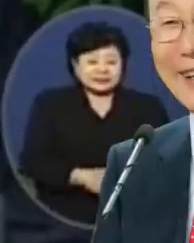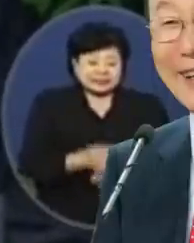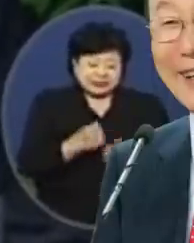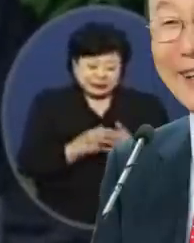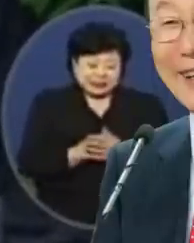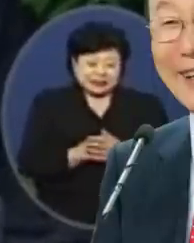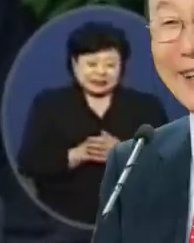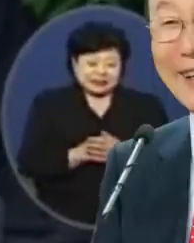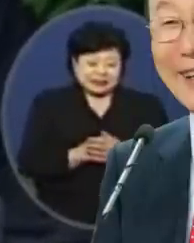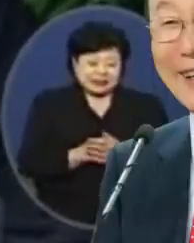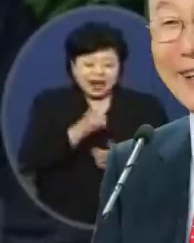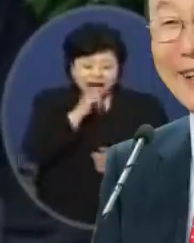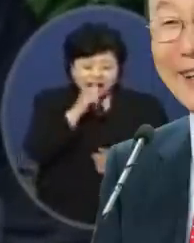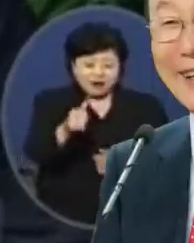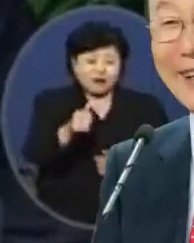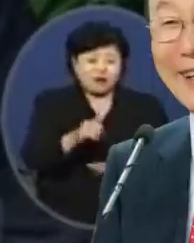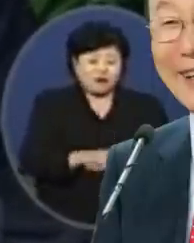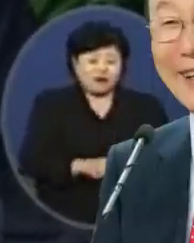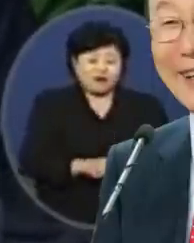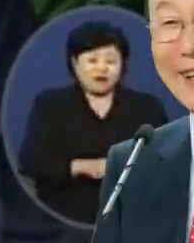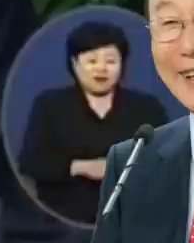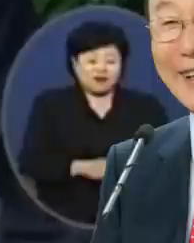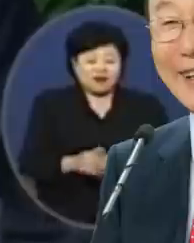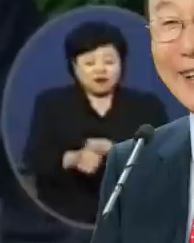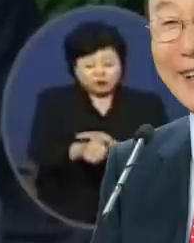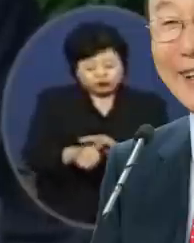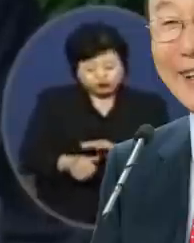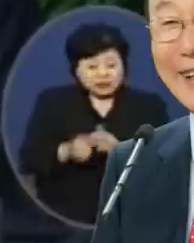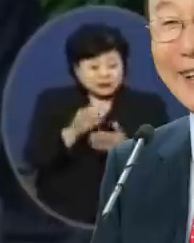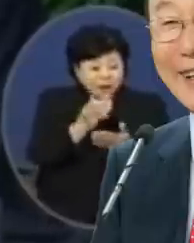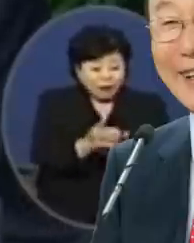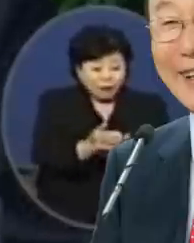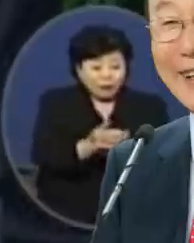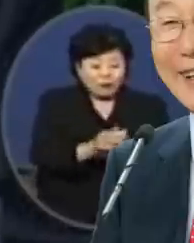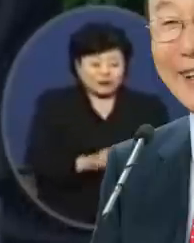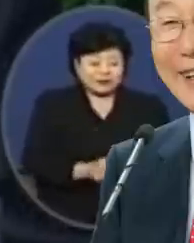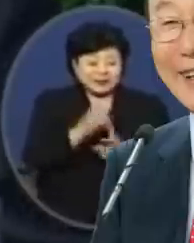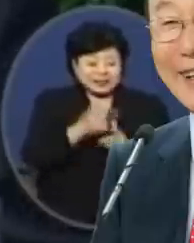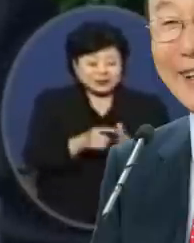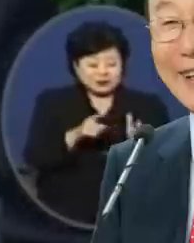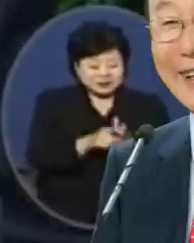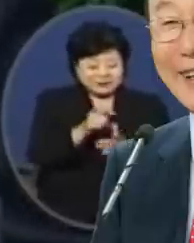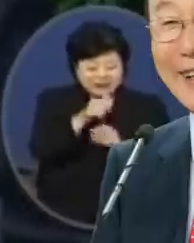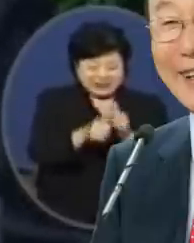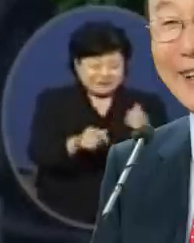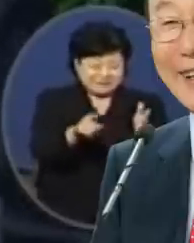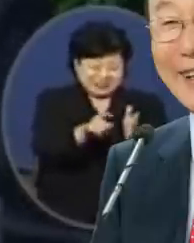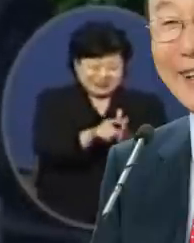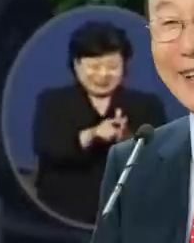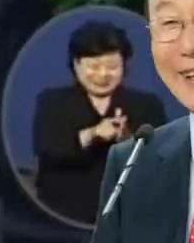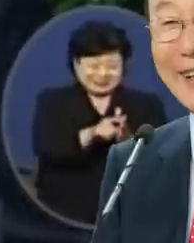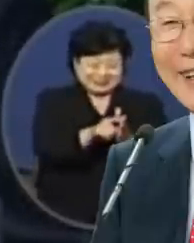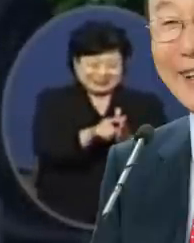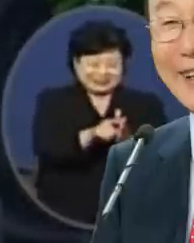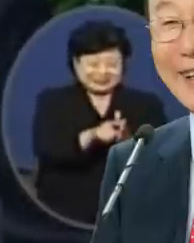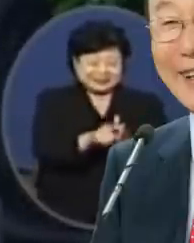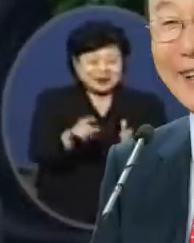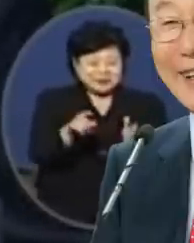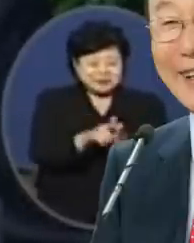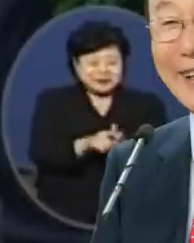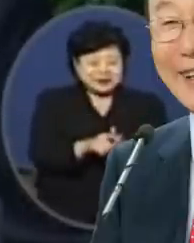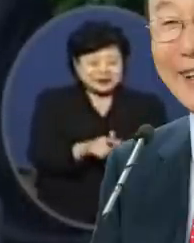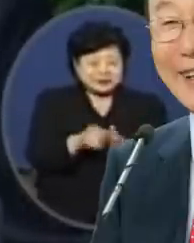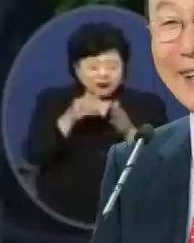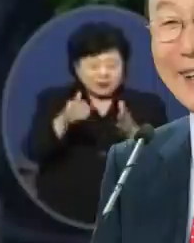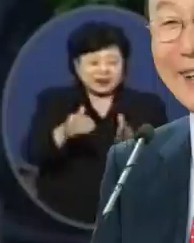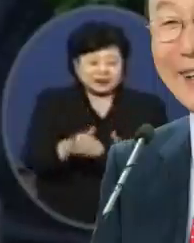그러므로 결코 뒤로 물러가지 말라는 것입니다. 우리 예수 믿는 사람은 하나님 믿으면 그 믿음의